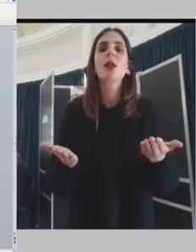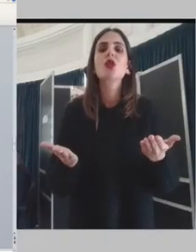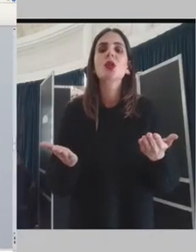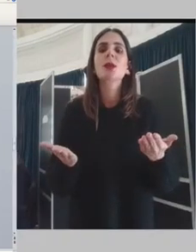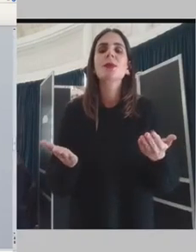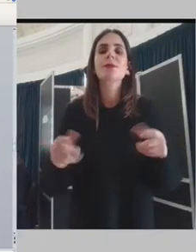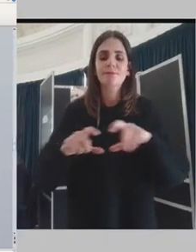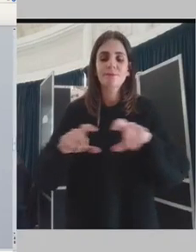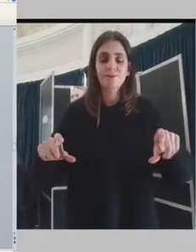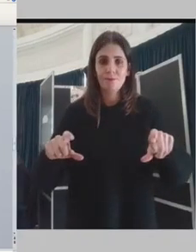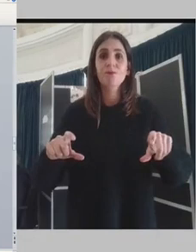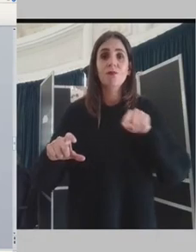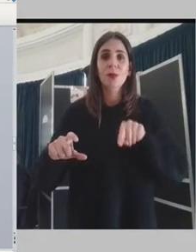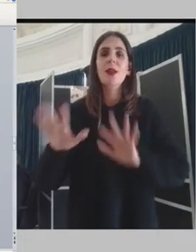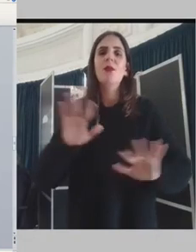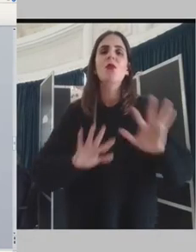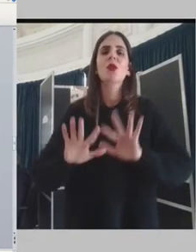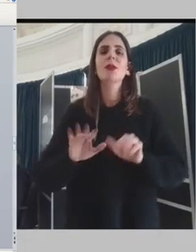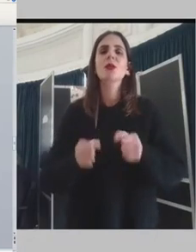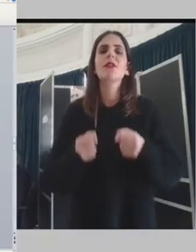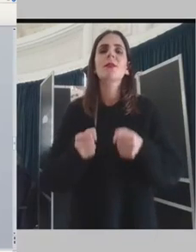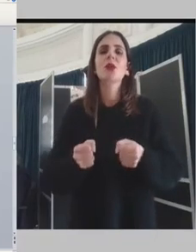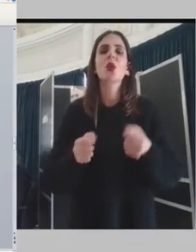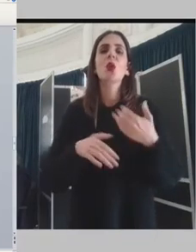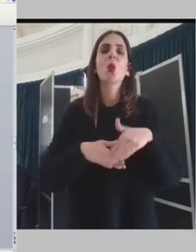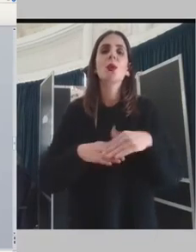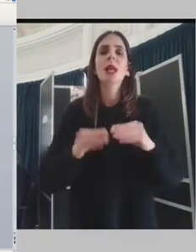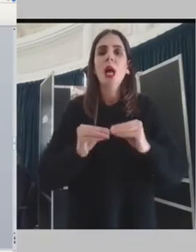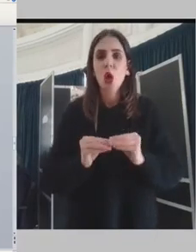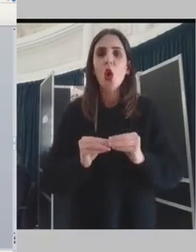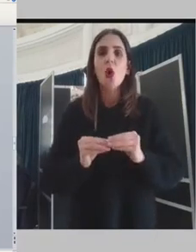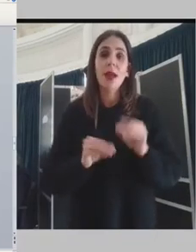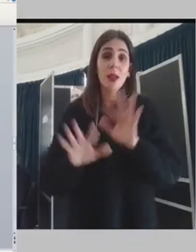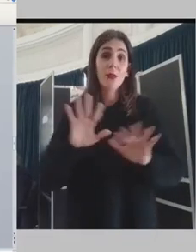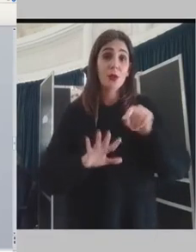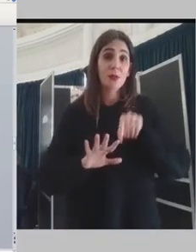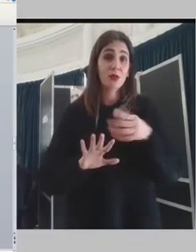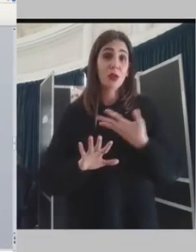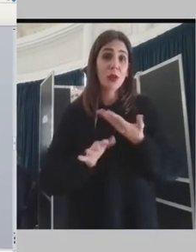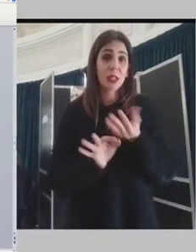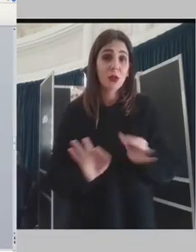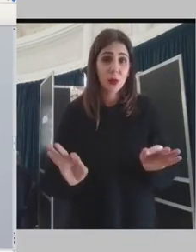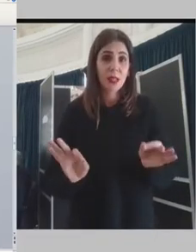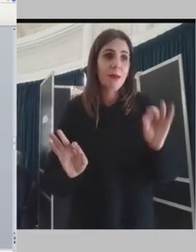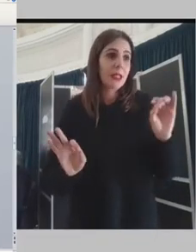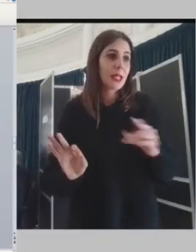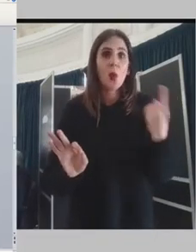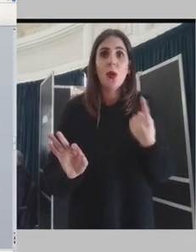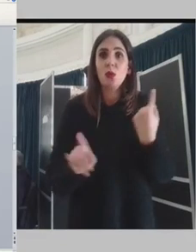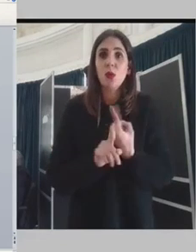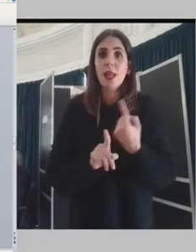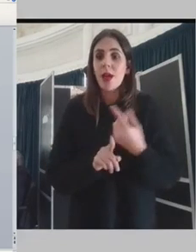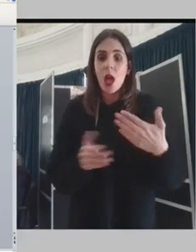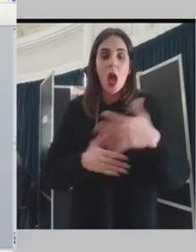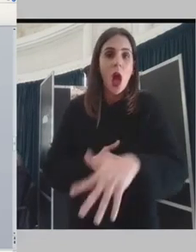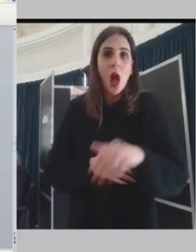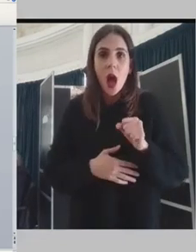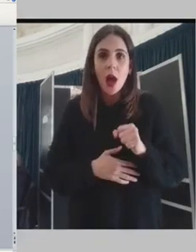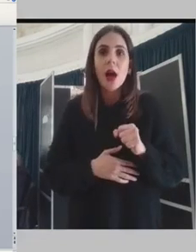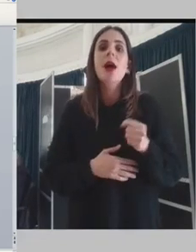usare questo defibrillatore se si trova a soccorrere una persona inanimata in base a quanto